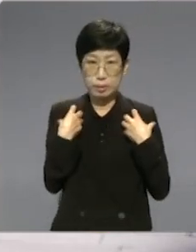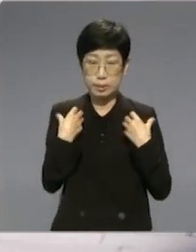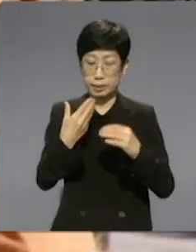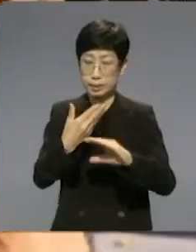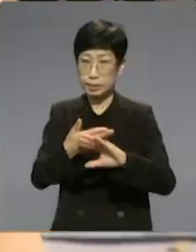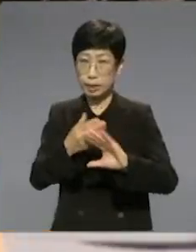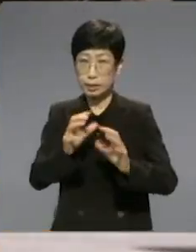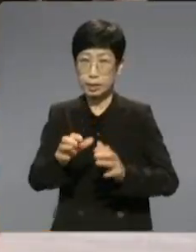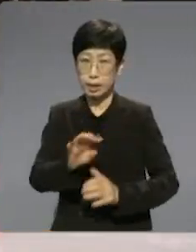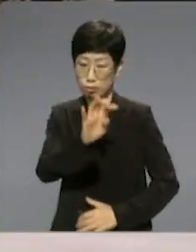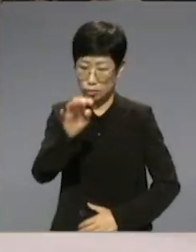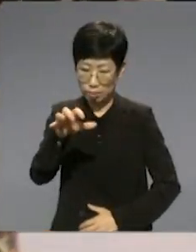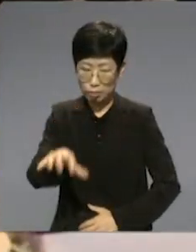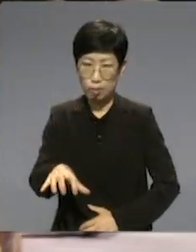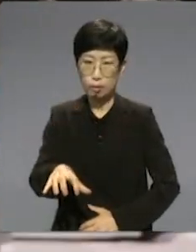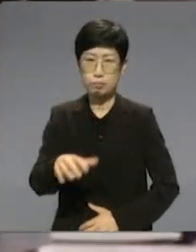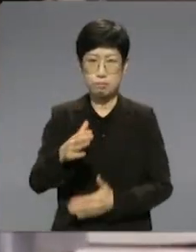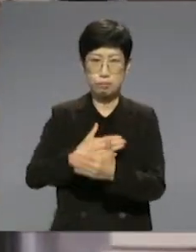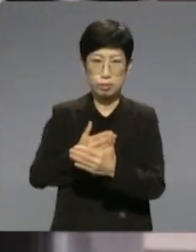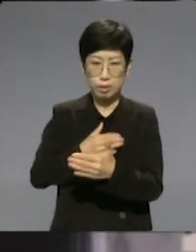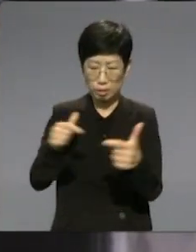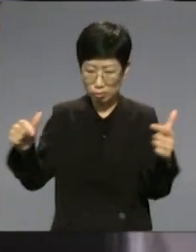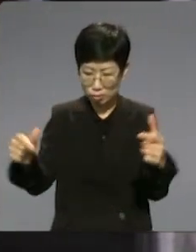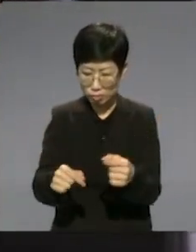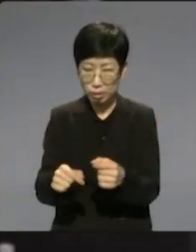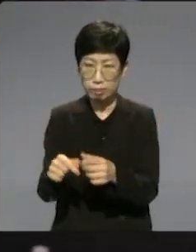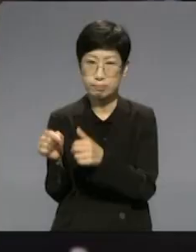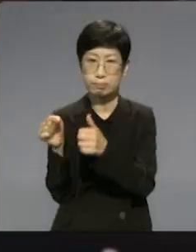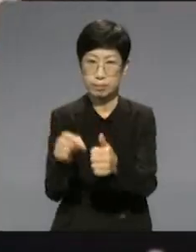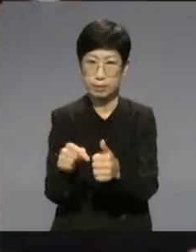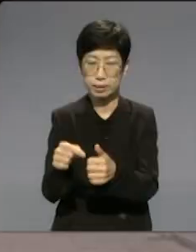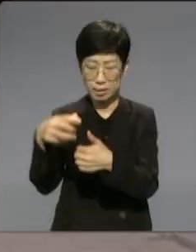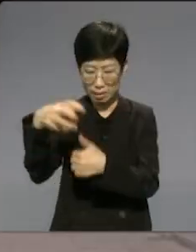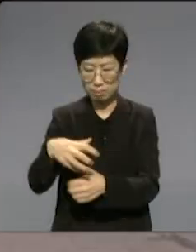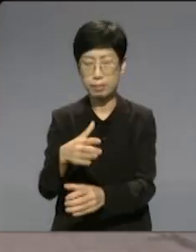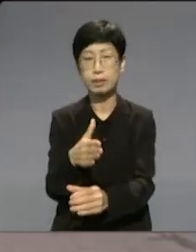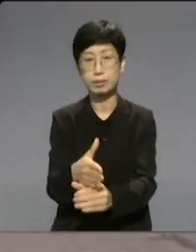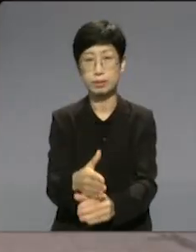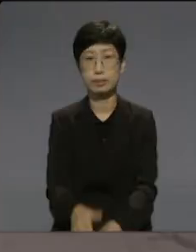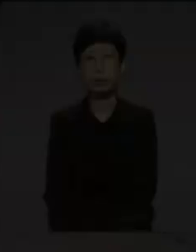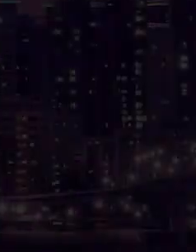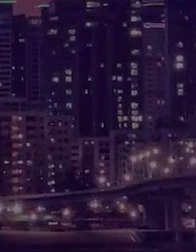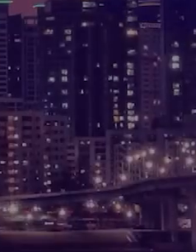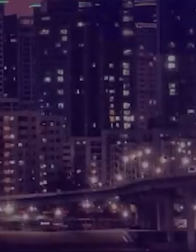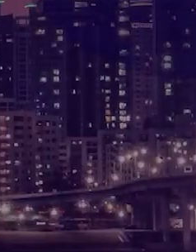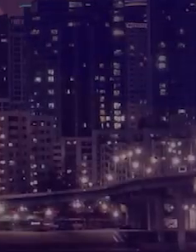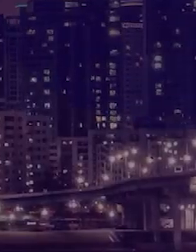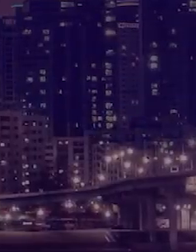서방으로부터 지역 내 긴장을 해소하라는 압박을 받고 있습니다. 월드뉴스 원혜미입니다.